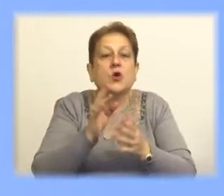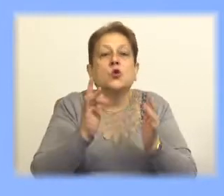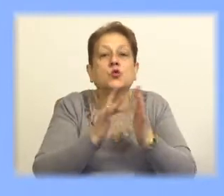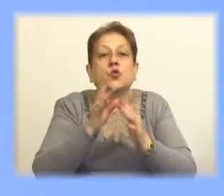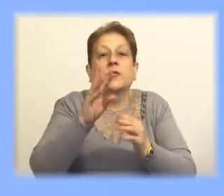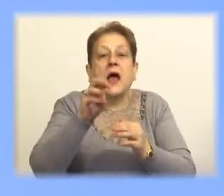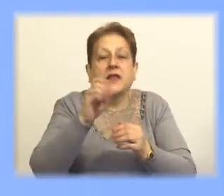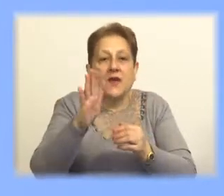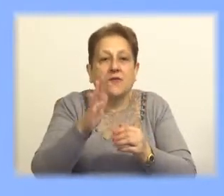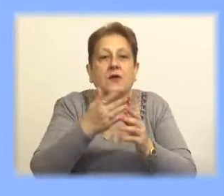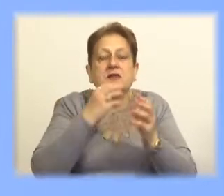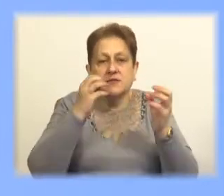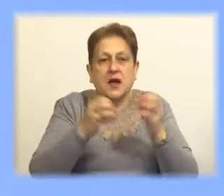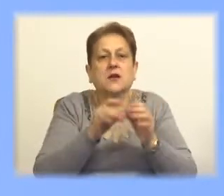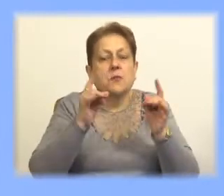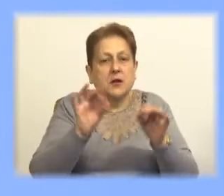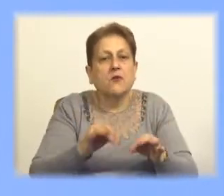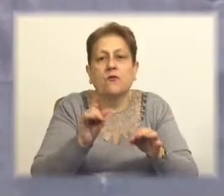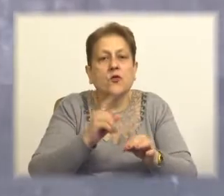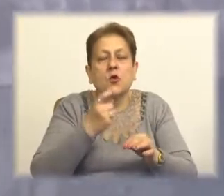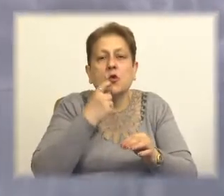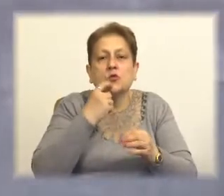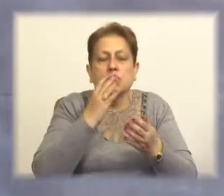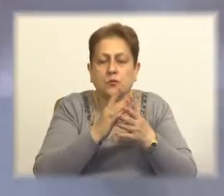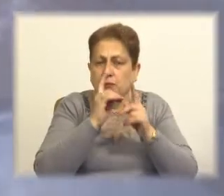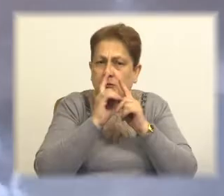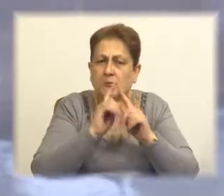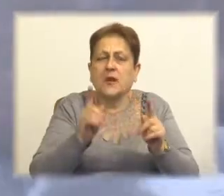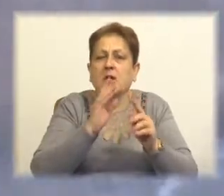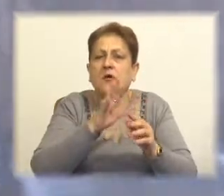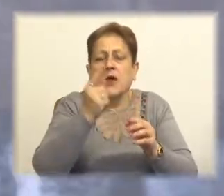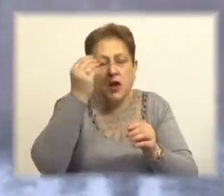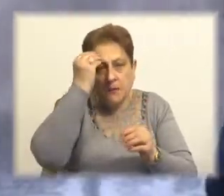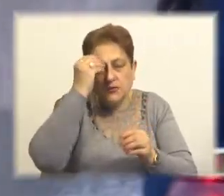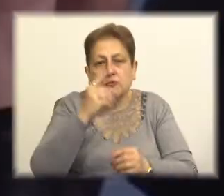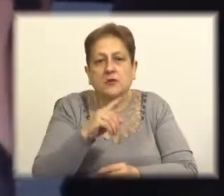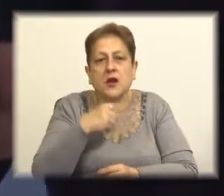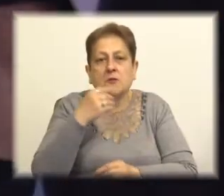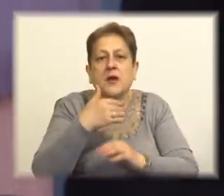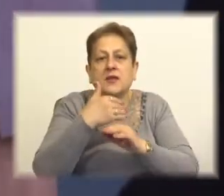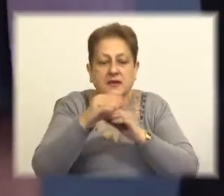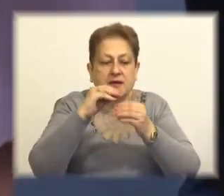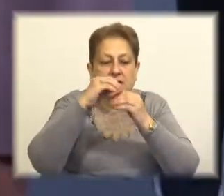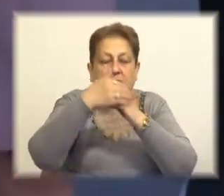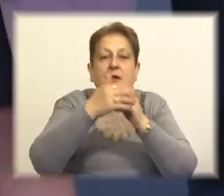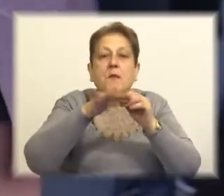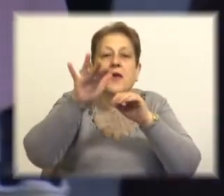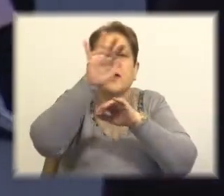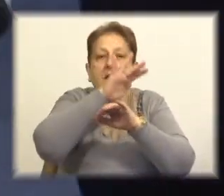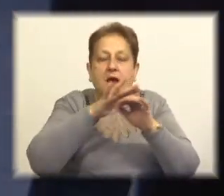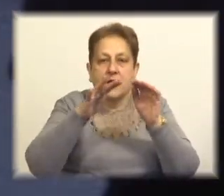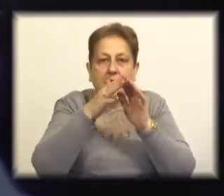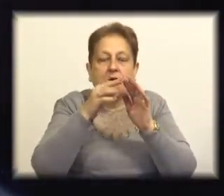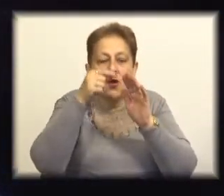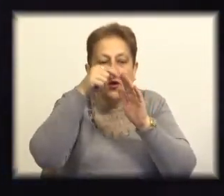Գրիգոր Տաթևացու միայն զատկին ենք ձու ներկում, որովհետև ձուն օրինակ է աշխարհի և ինչպես իմաստուններն են ասում, դրսի կեղևը նման է երկնքին,